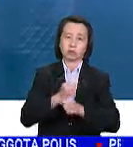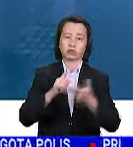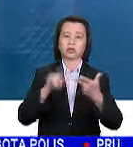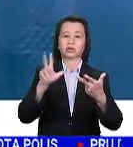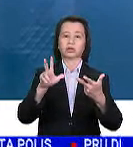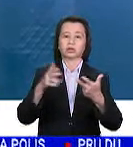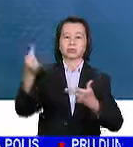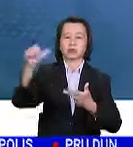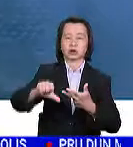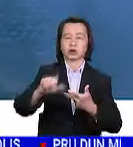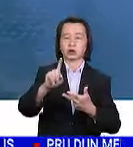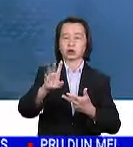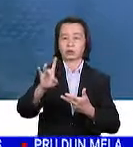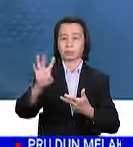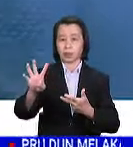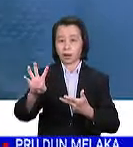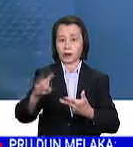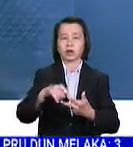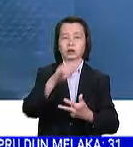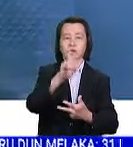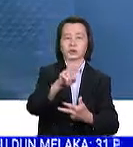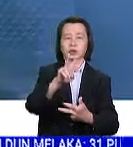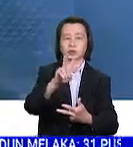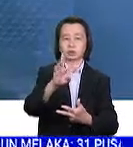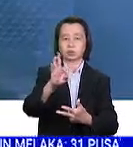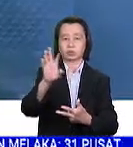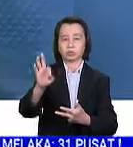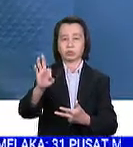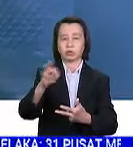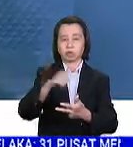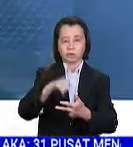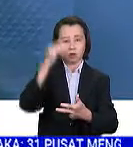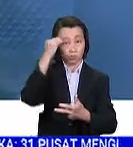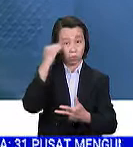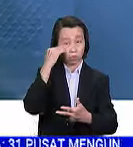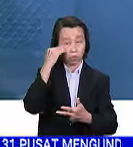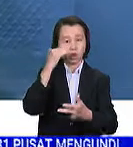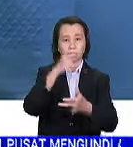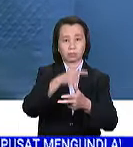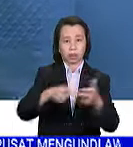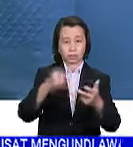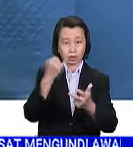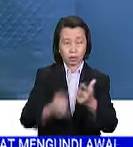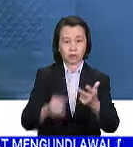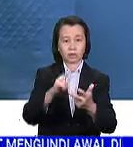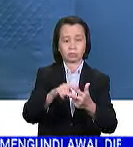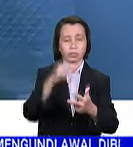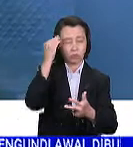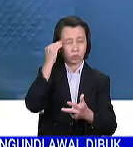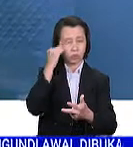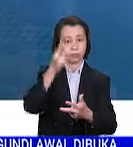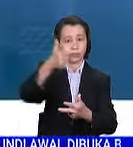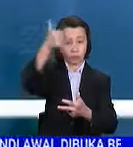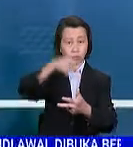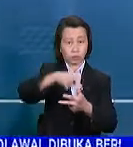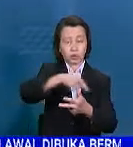selepas tewas 180 Khan 299 kepada Korea Selatan di separuh akhir Korea Selatan muncul